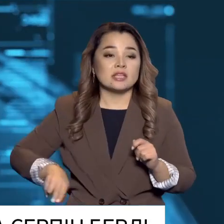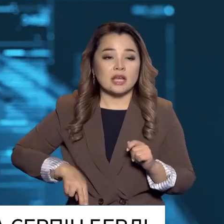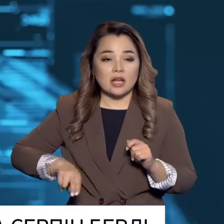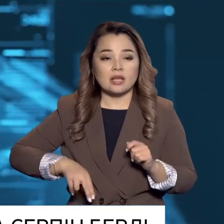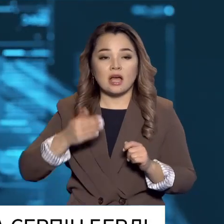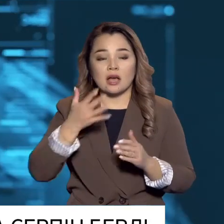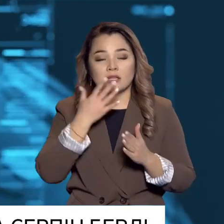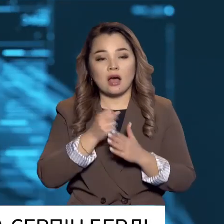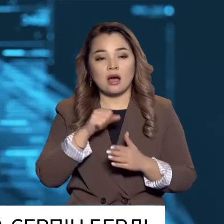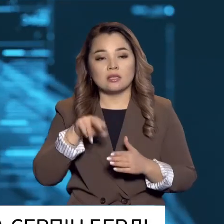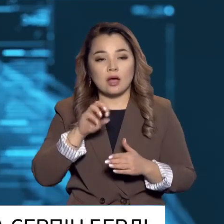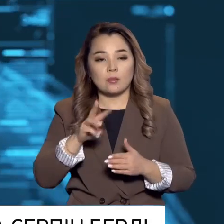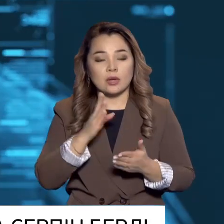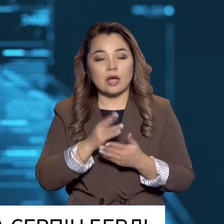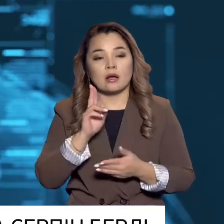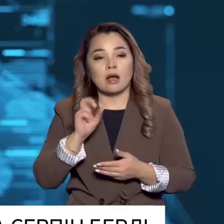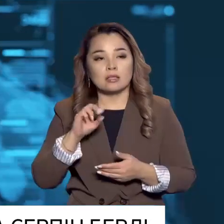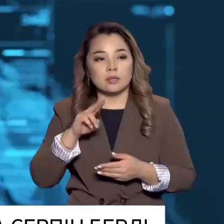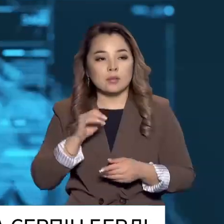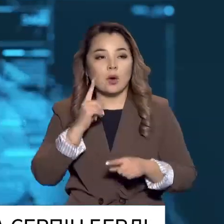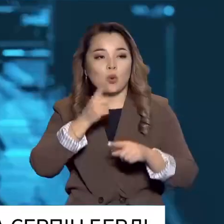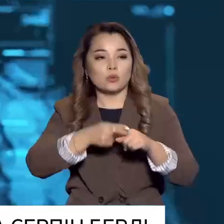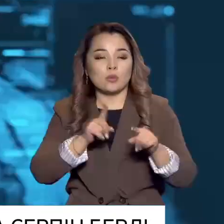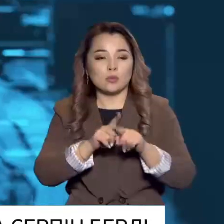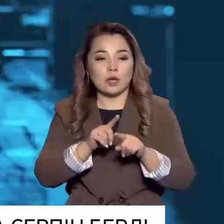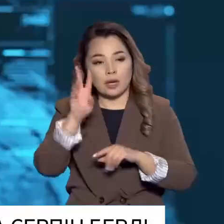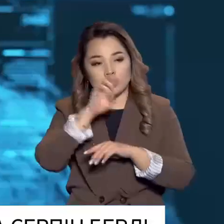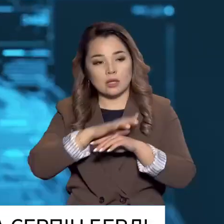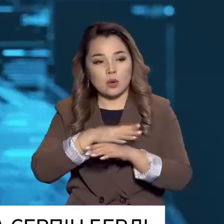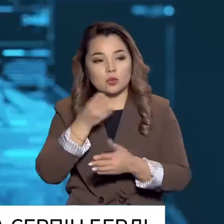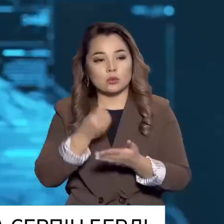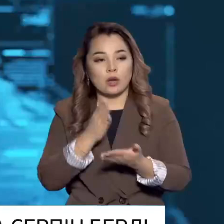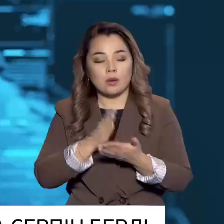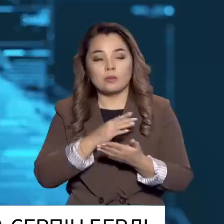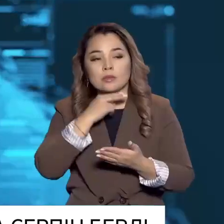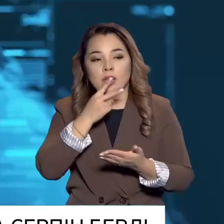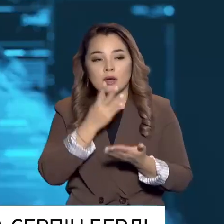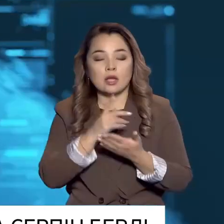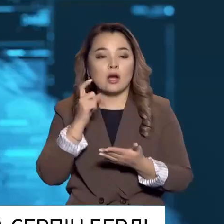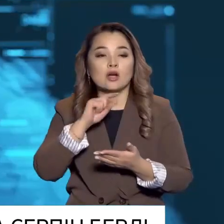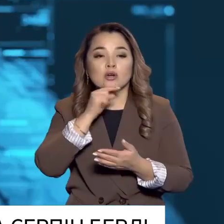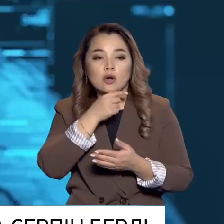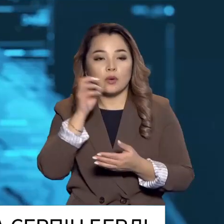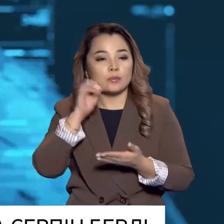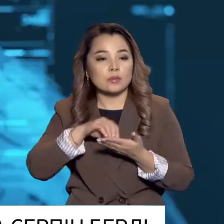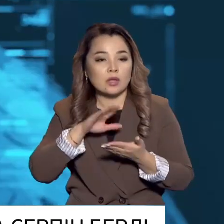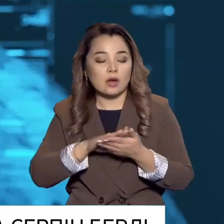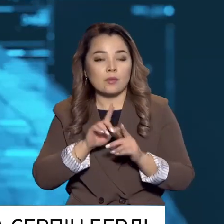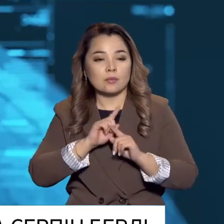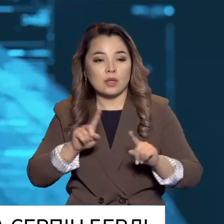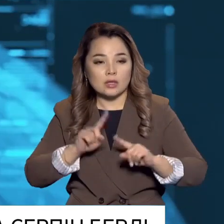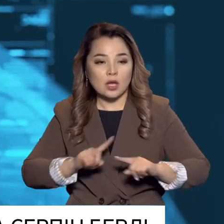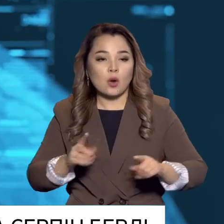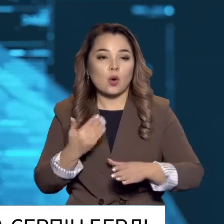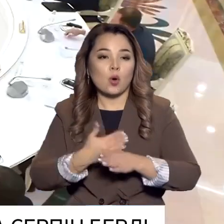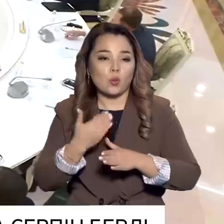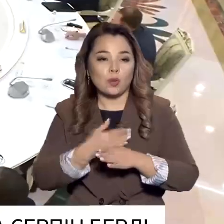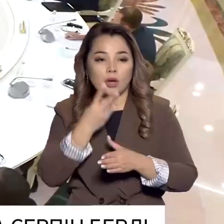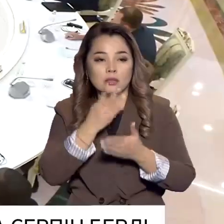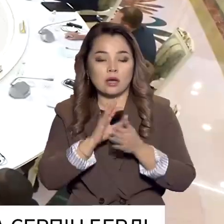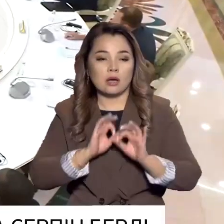Адам Монтанара Каспий қосымшасы елімізге ерекше құндылық әкеліп, экономиканы цифрландыруға көмектескенін атап